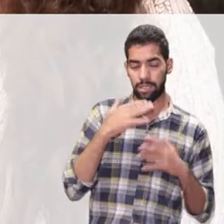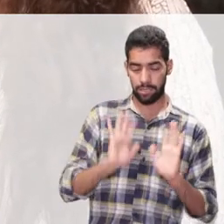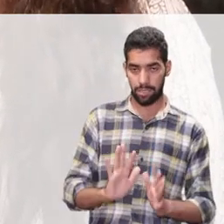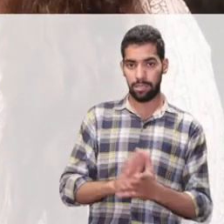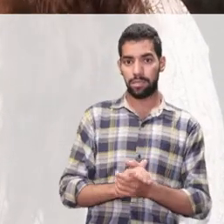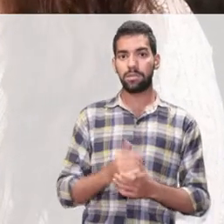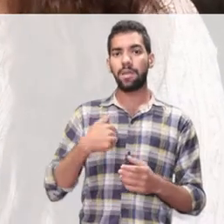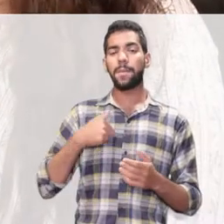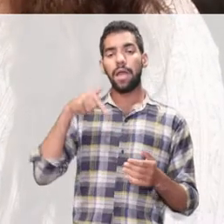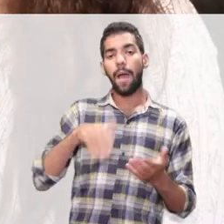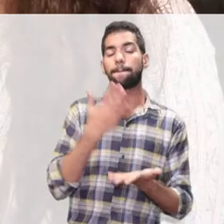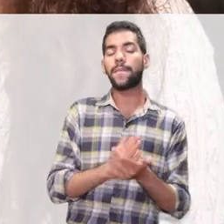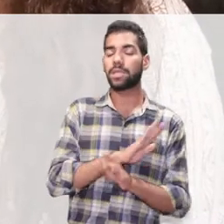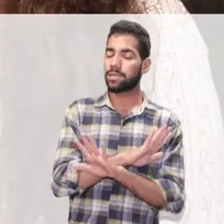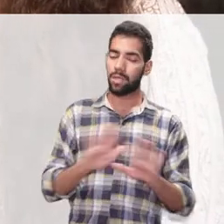द